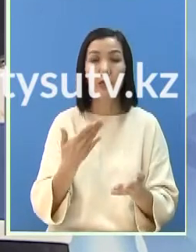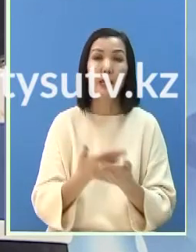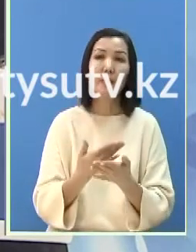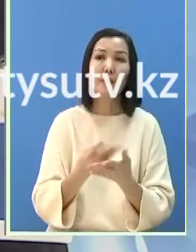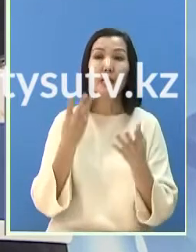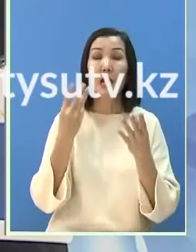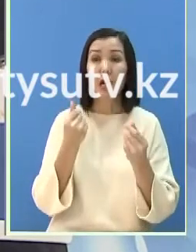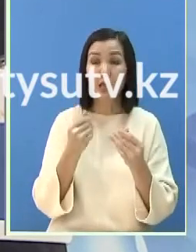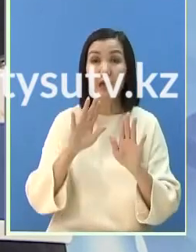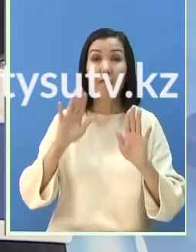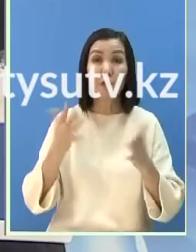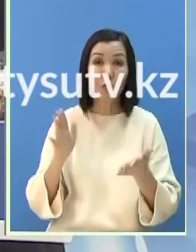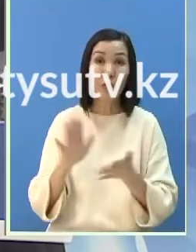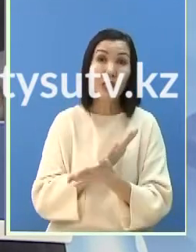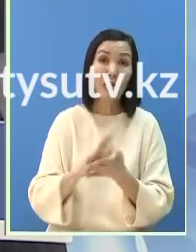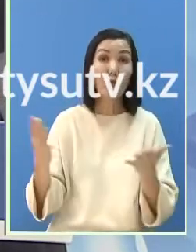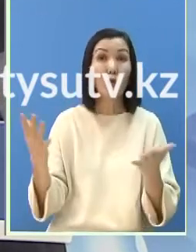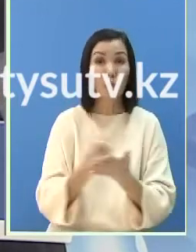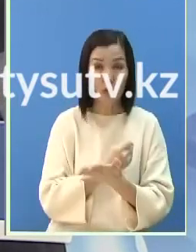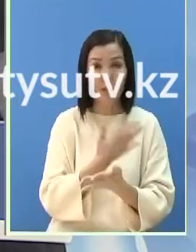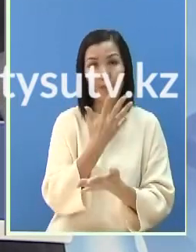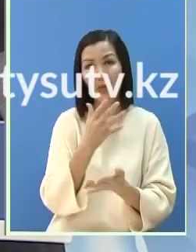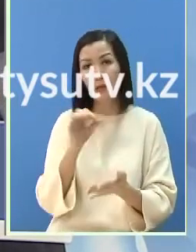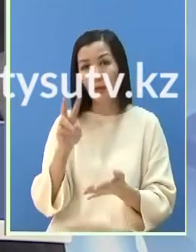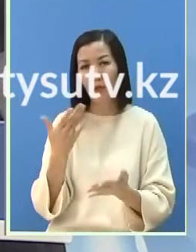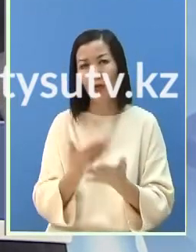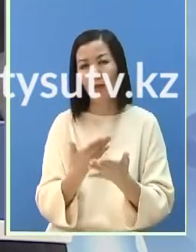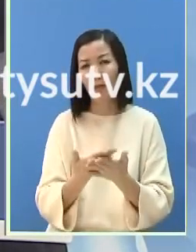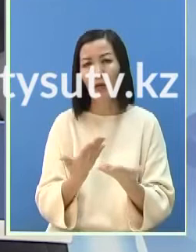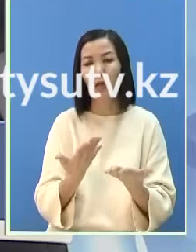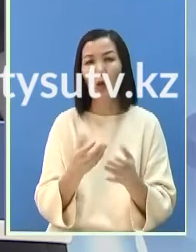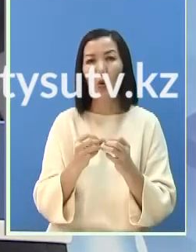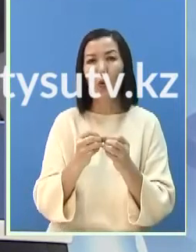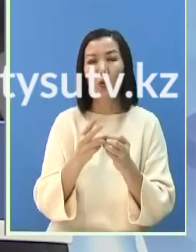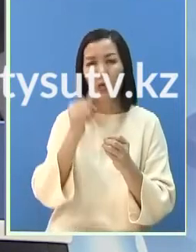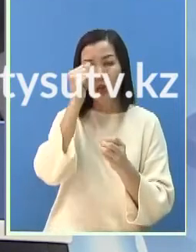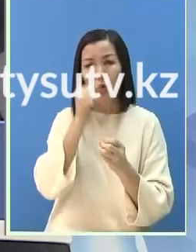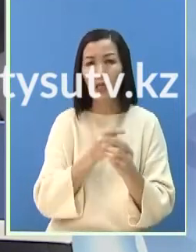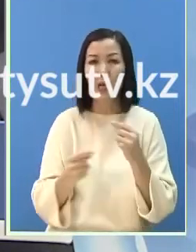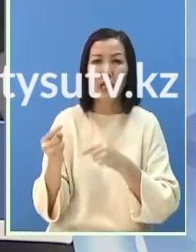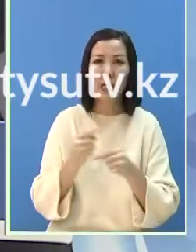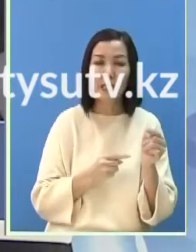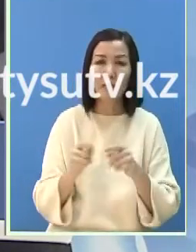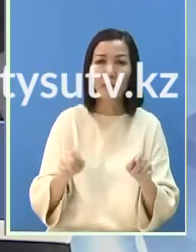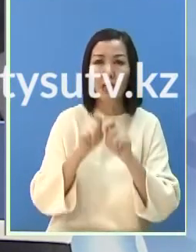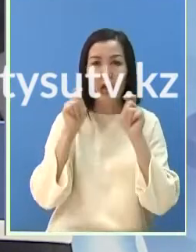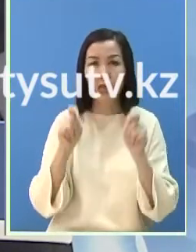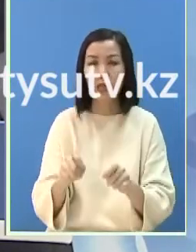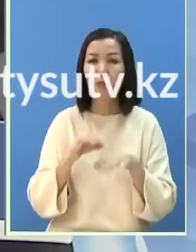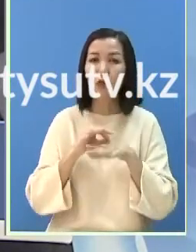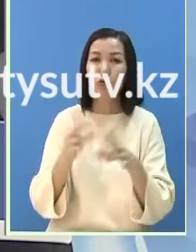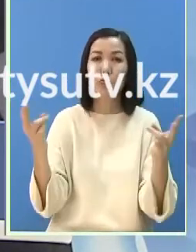Ақшаны ұтқан кәсіпкерлер жаңағы 12 айдың ішінде өздерінің кәсібін іске асыру бойынша жұмыстар